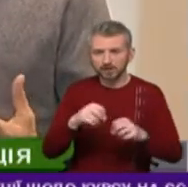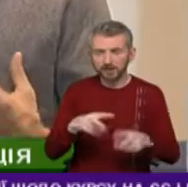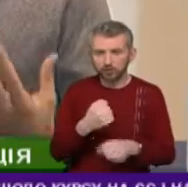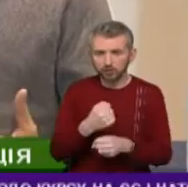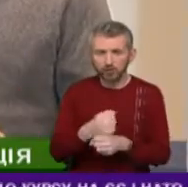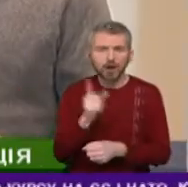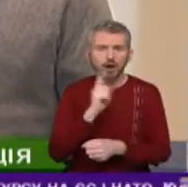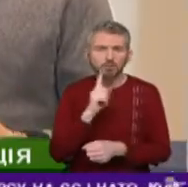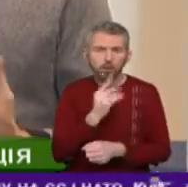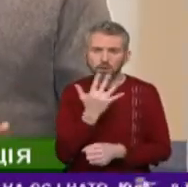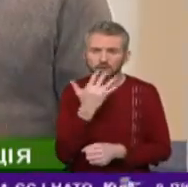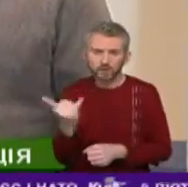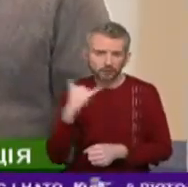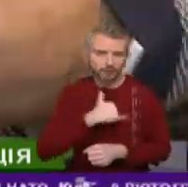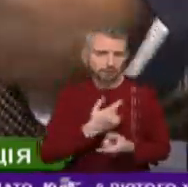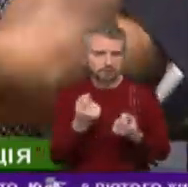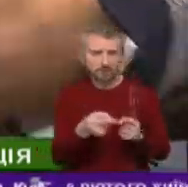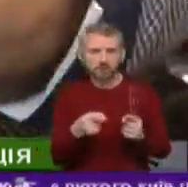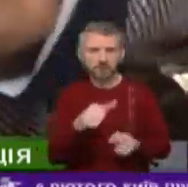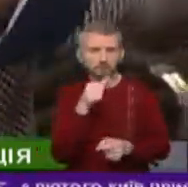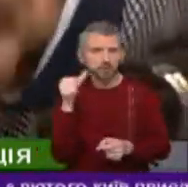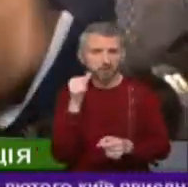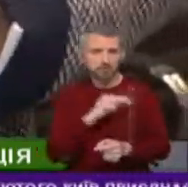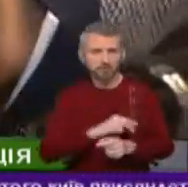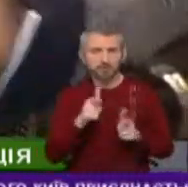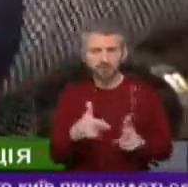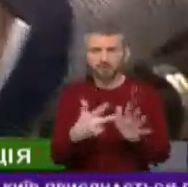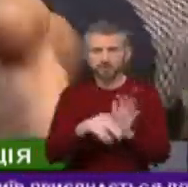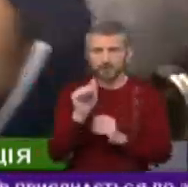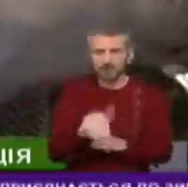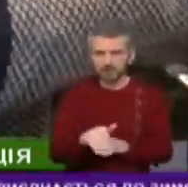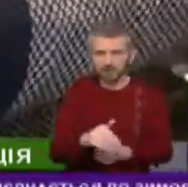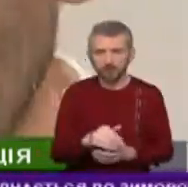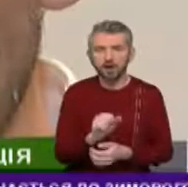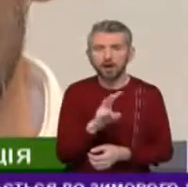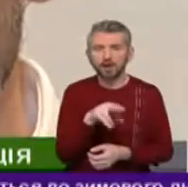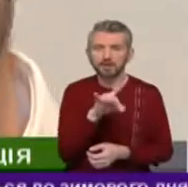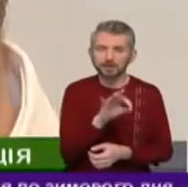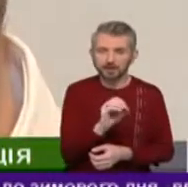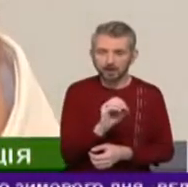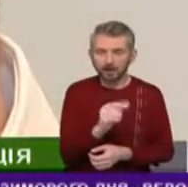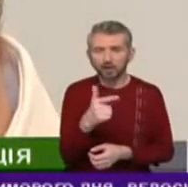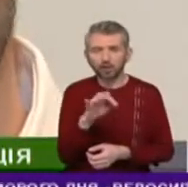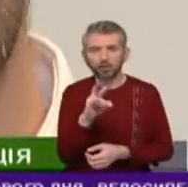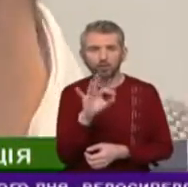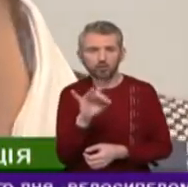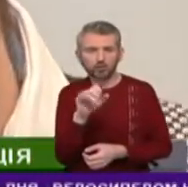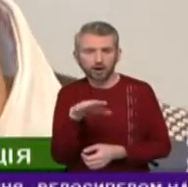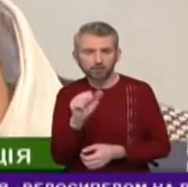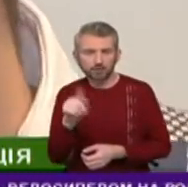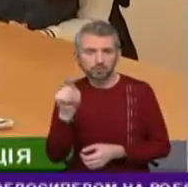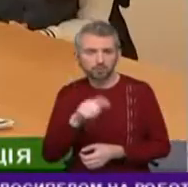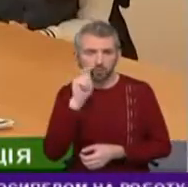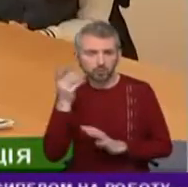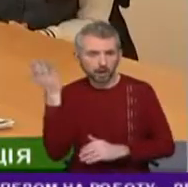їдуть небагато іноземців. За минулий рік працевлаштувались 80 тисяч. Андрій Хонурата, приїхавши свого часу до України,